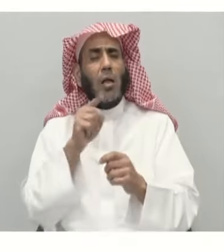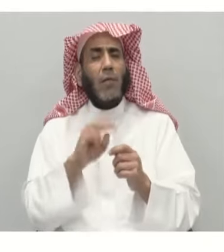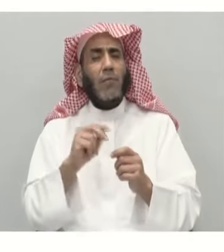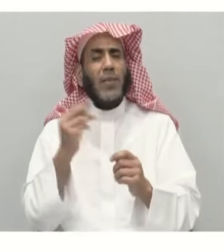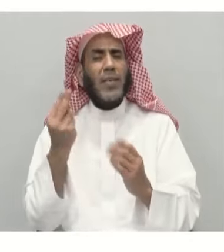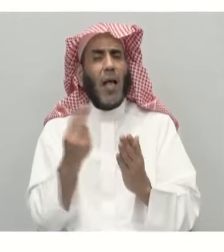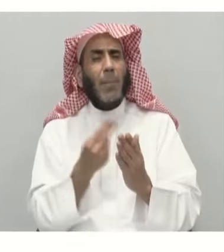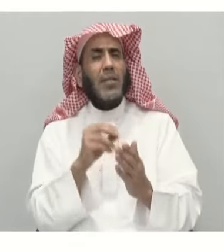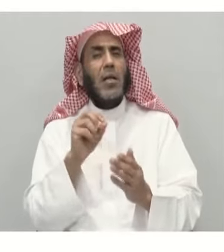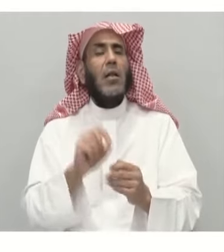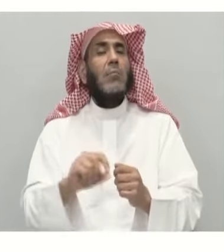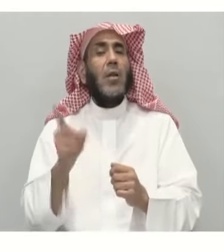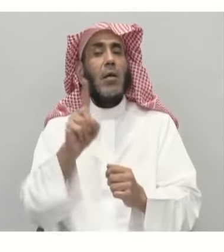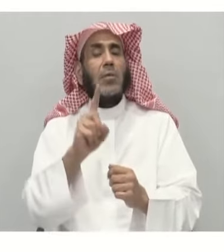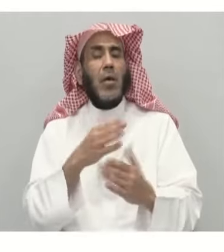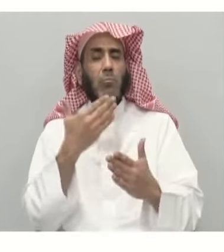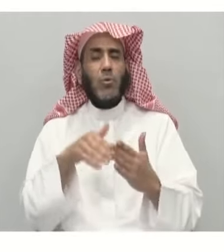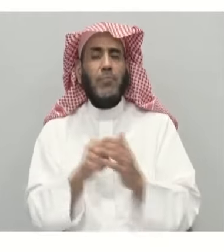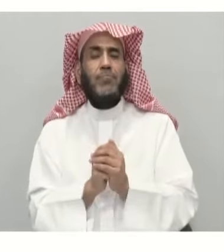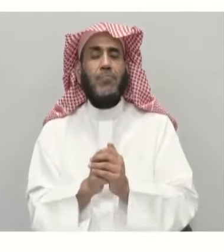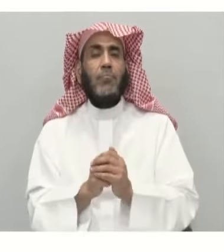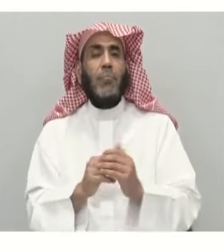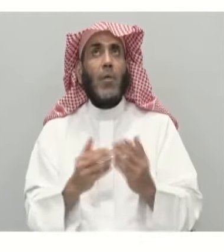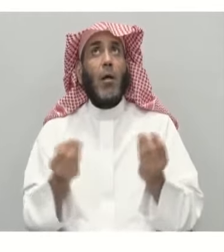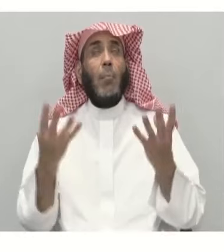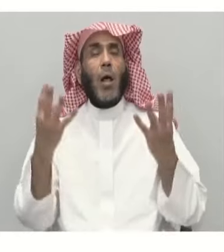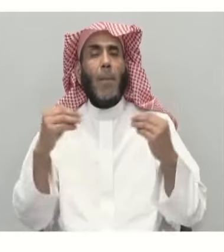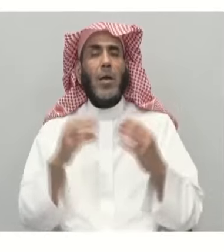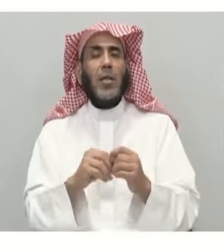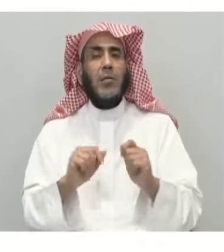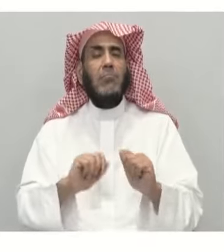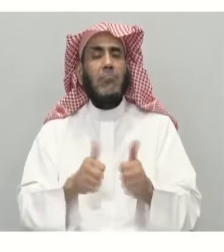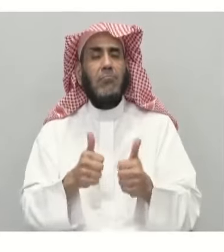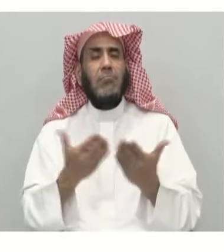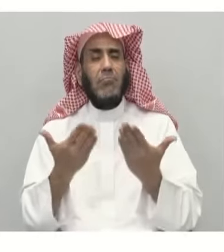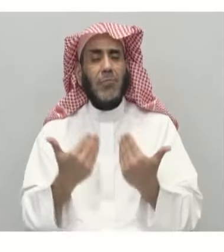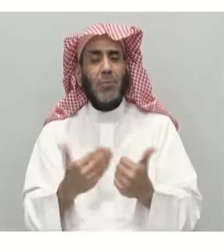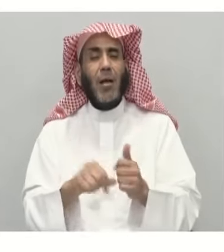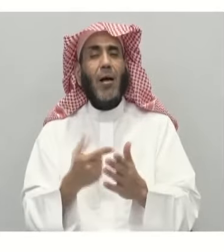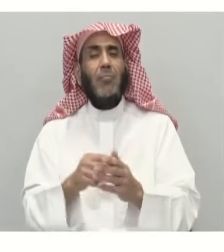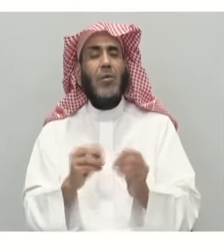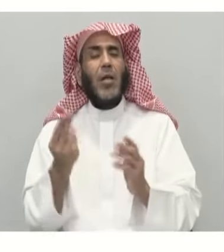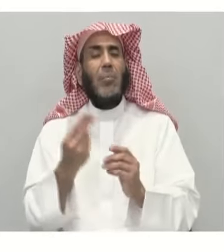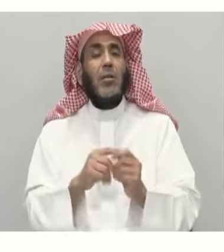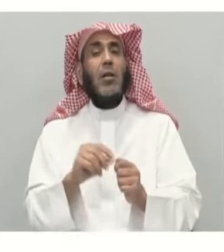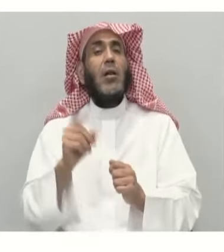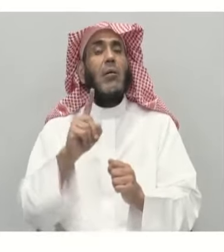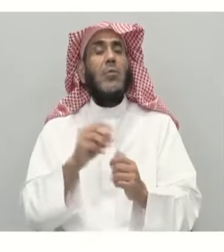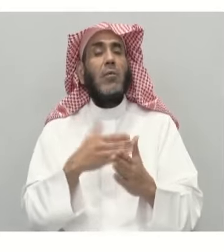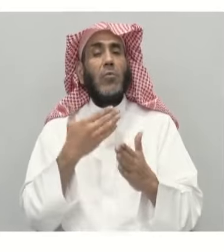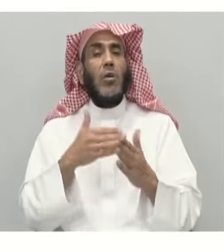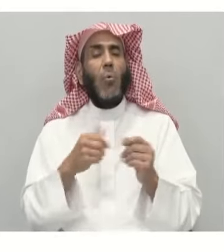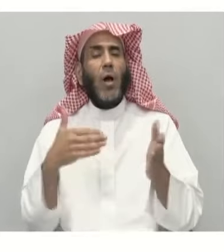رسم الهمزه المتوسطه على بركه الله نبدا واياك مع الهمزه في وسط الكلمه واخرها تلاحظ هنا